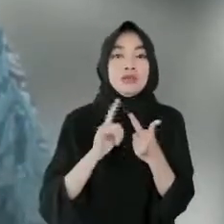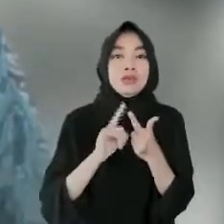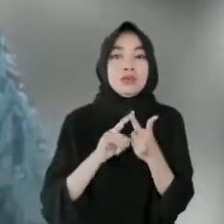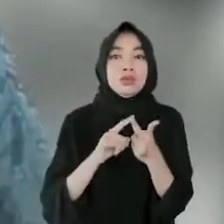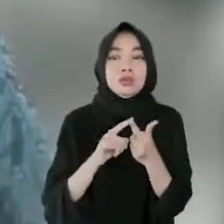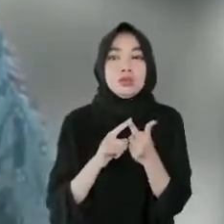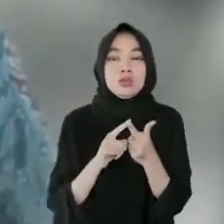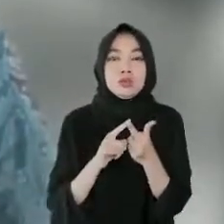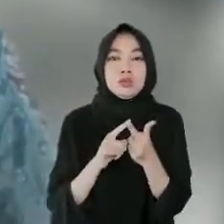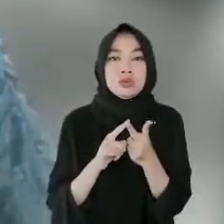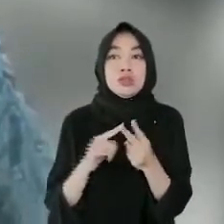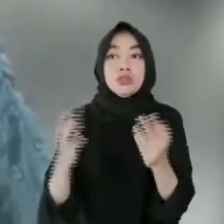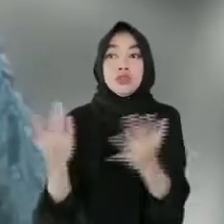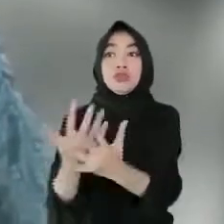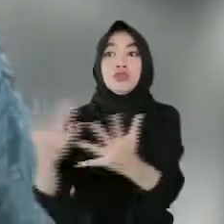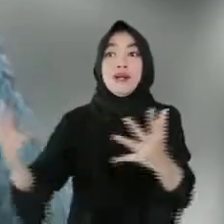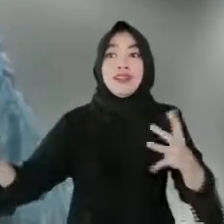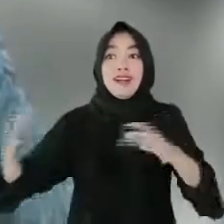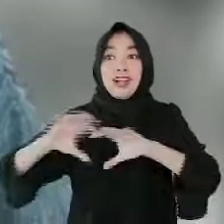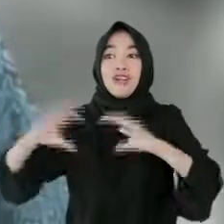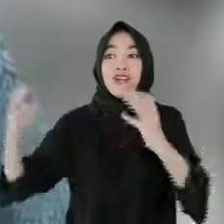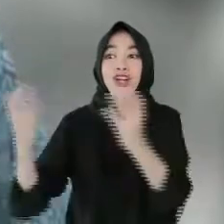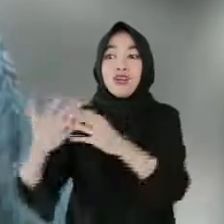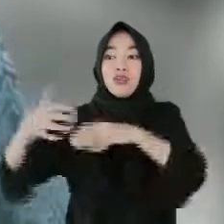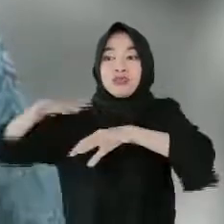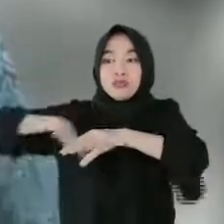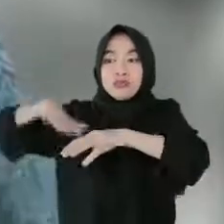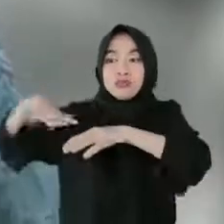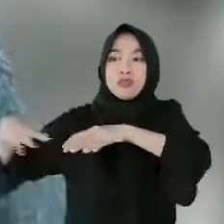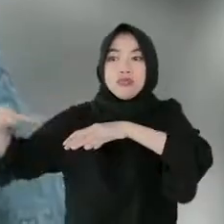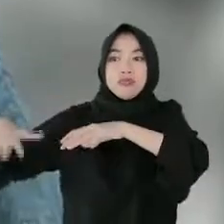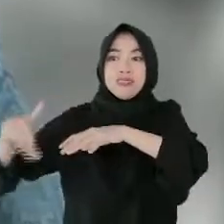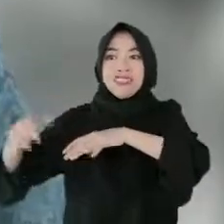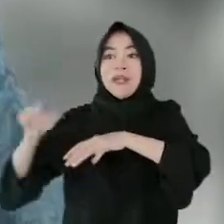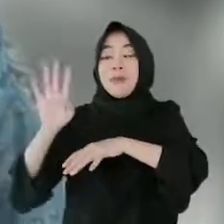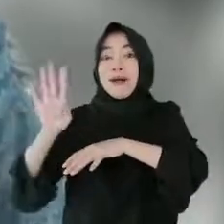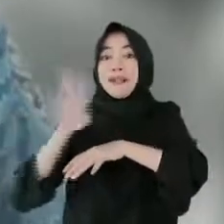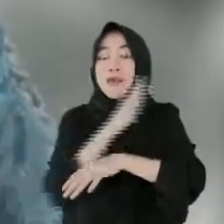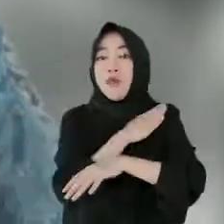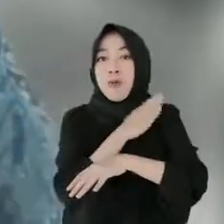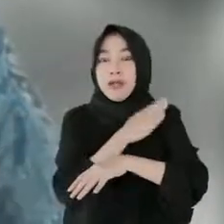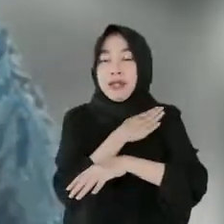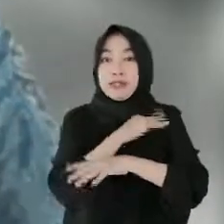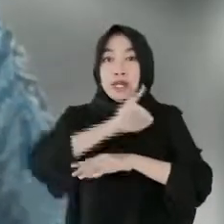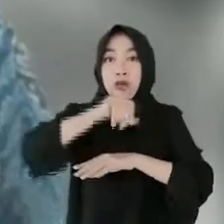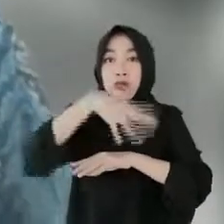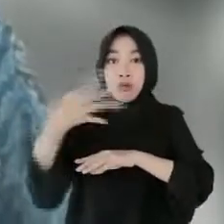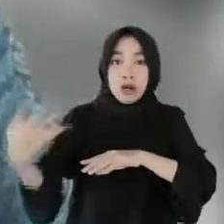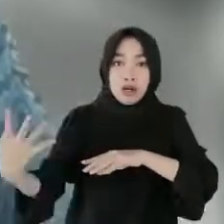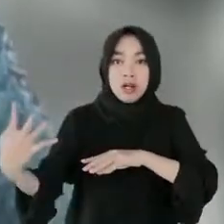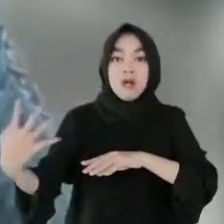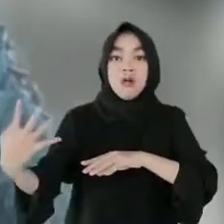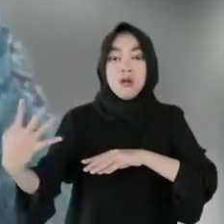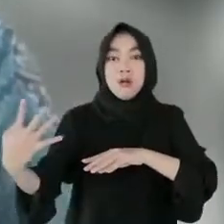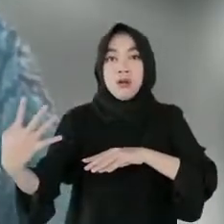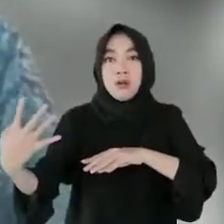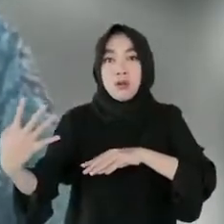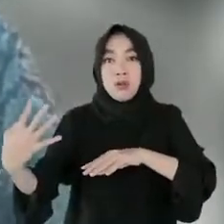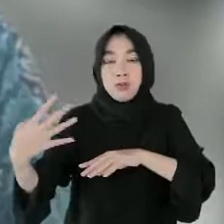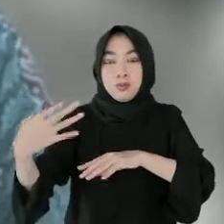bau kepada masyarakat sekitar venue atau tempat Kabupaten itu mereka untuk